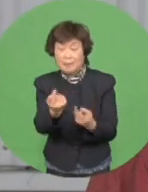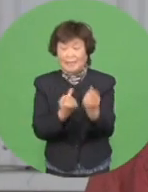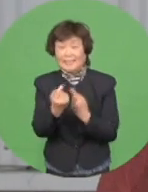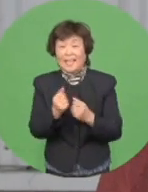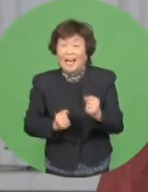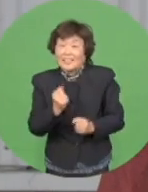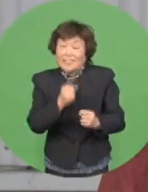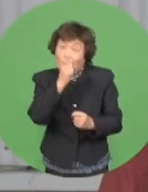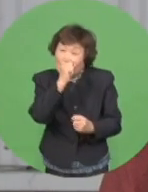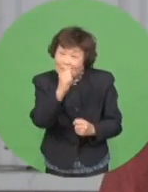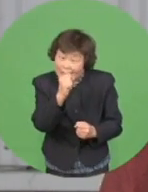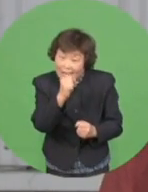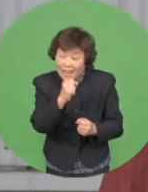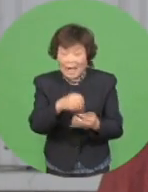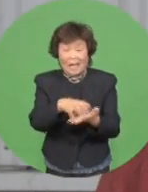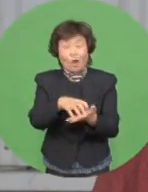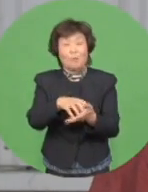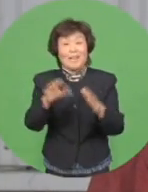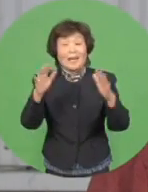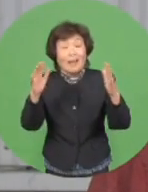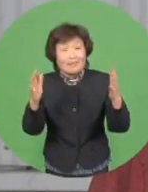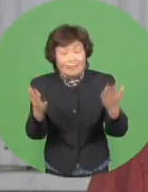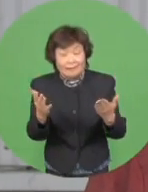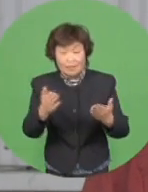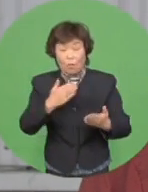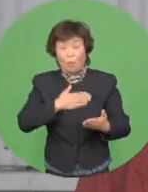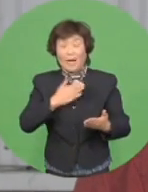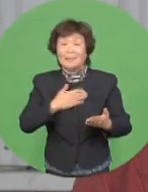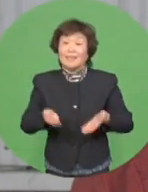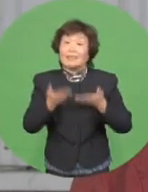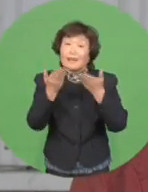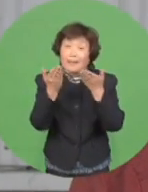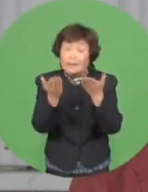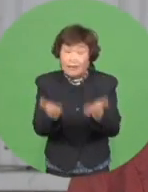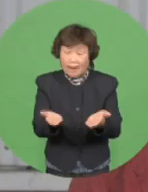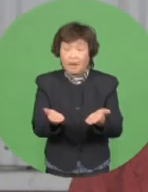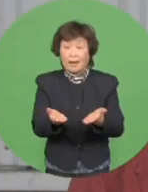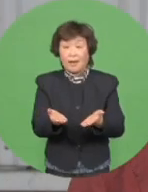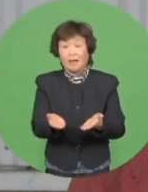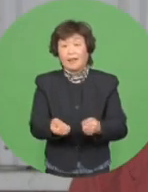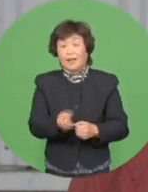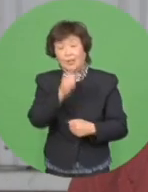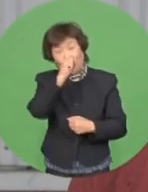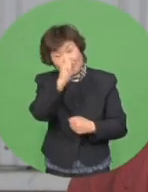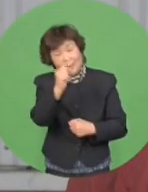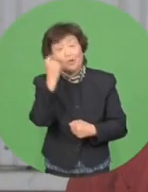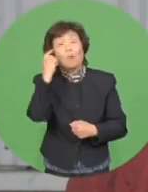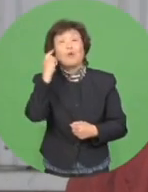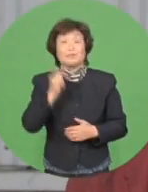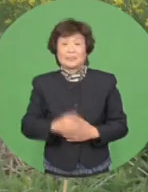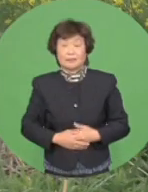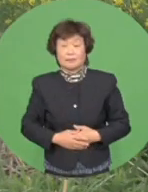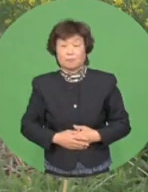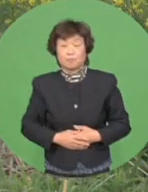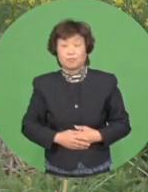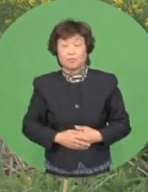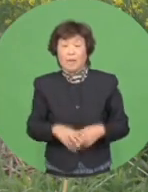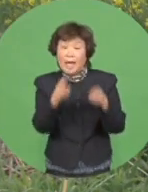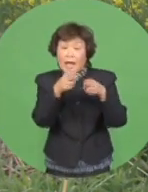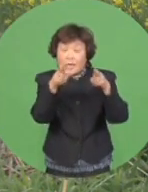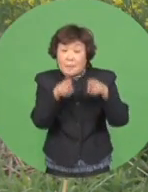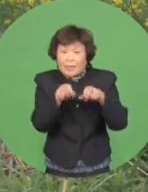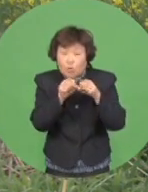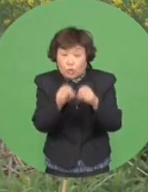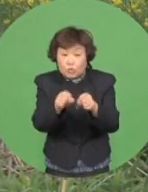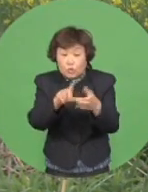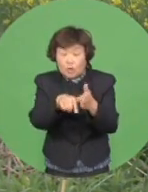っていう、ゴミがなかったっていうのはね、分かっていただけたらもう言うことないです。 何かイベントをやるときには